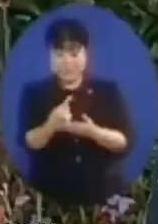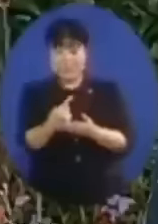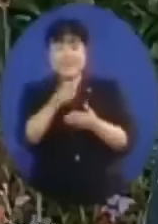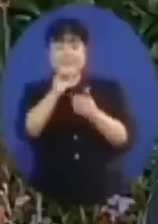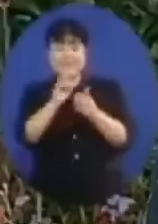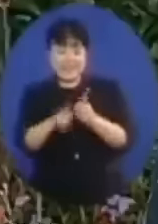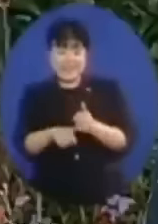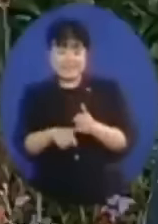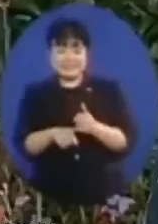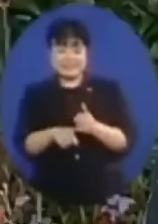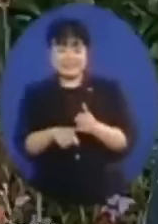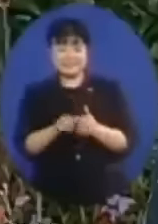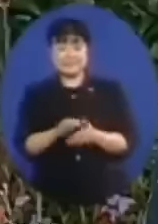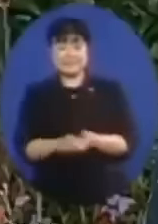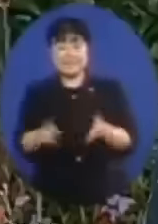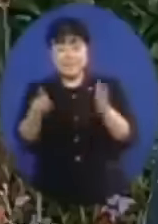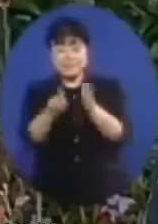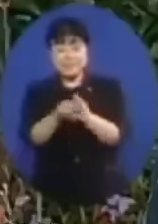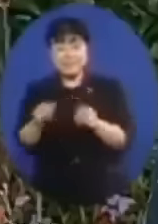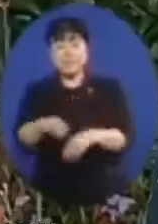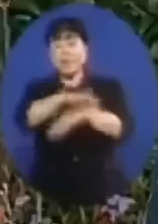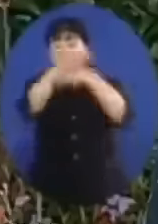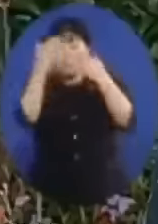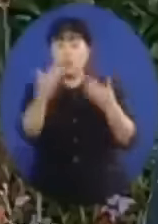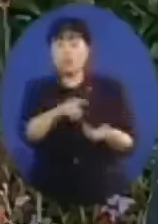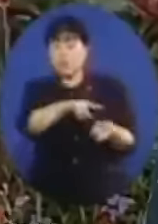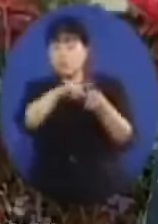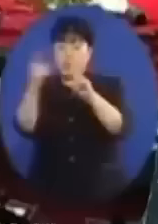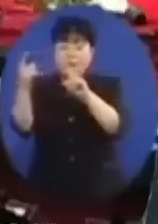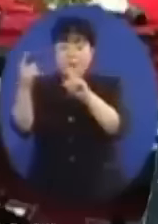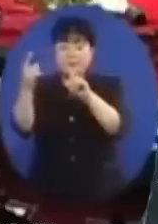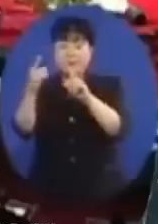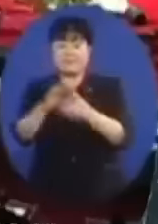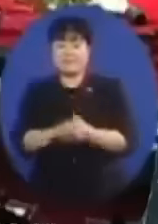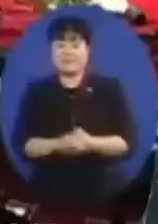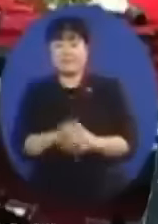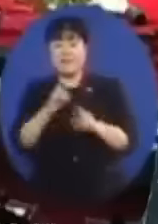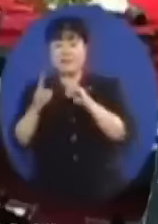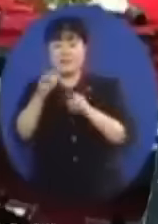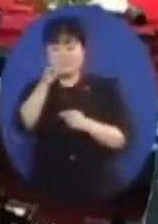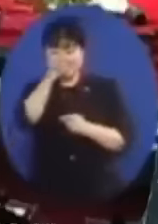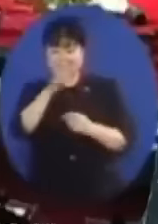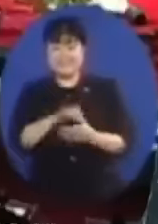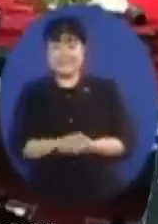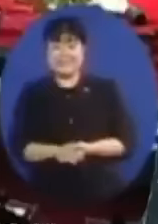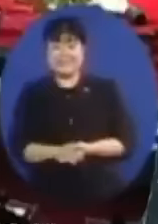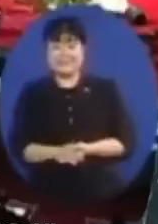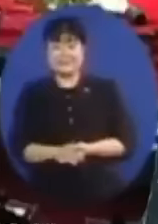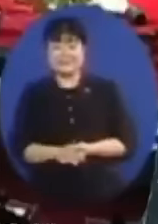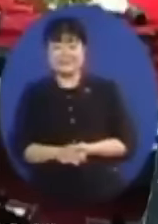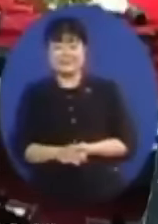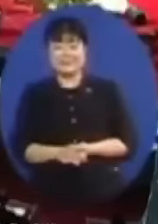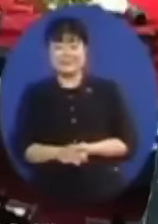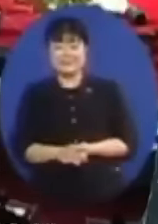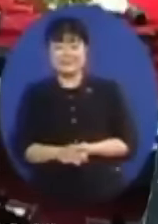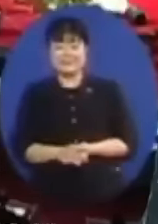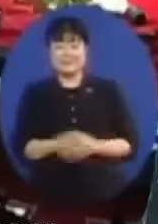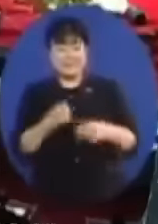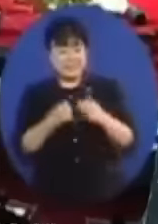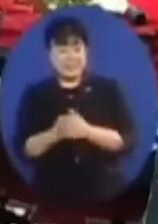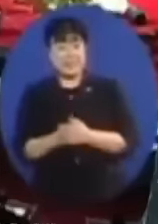오실 때 믿는 자들이 모두 부활한다는 것을 말씀하고 계신 것입니다.